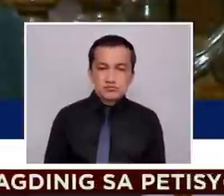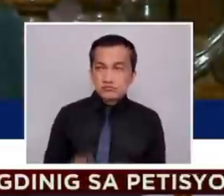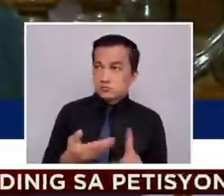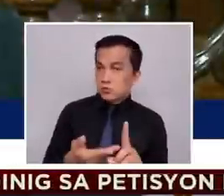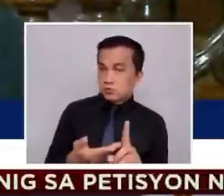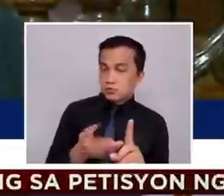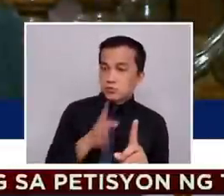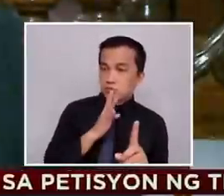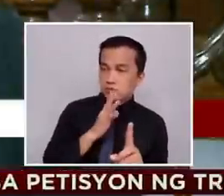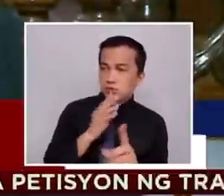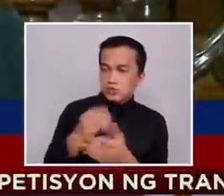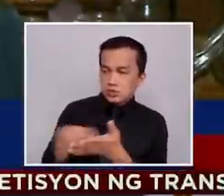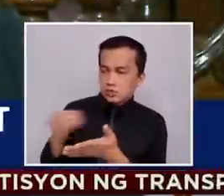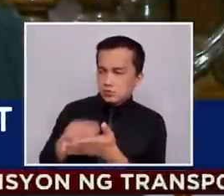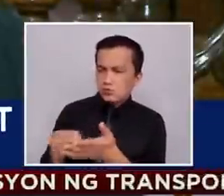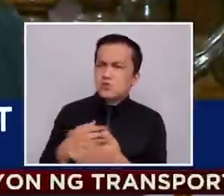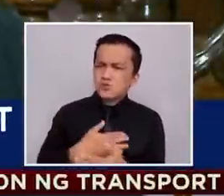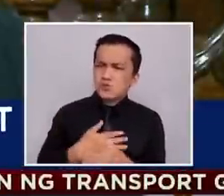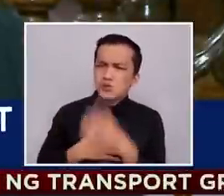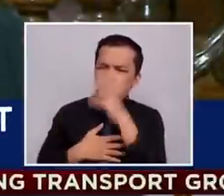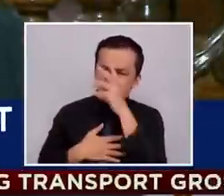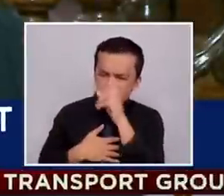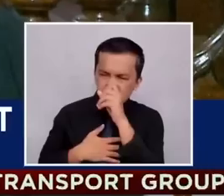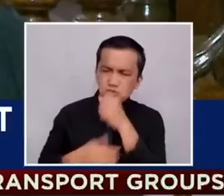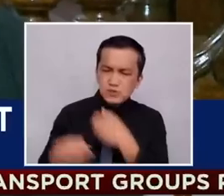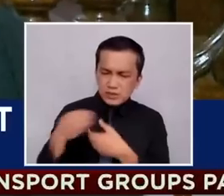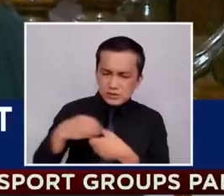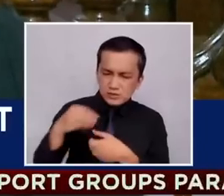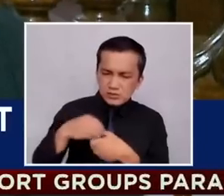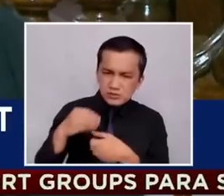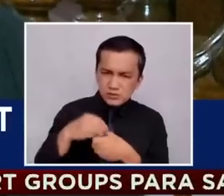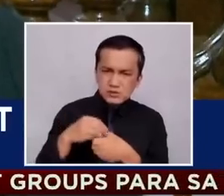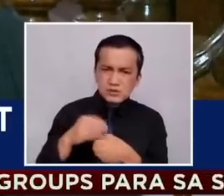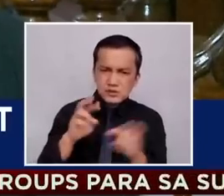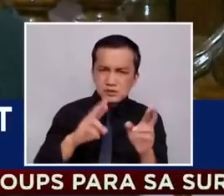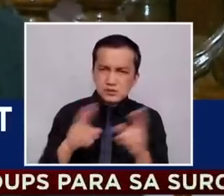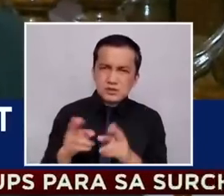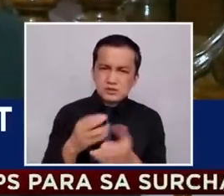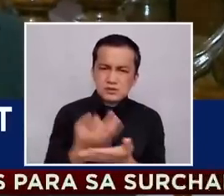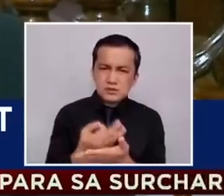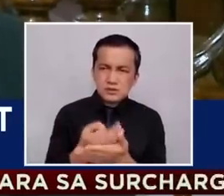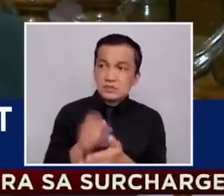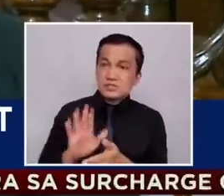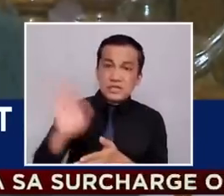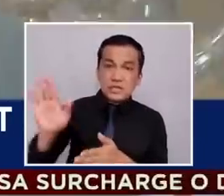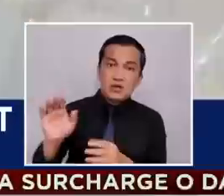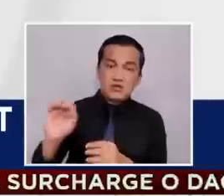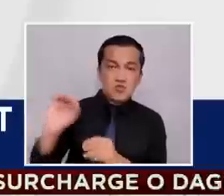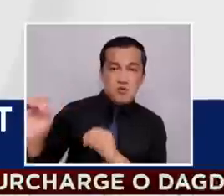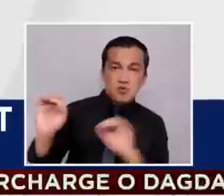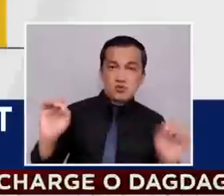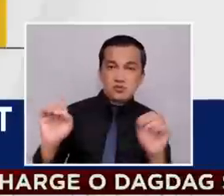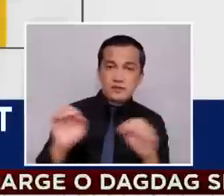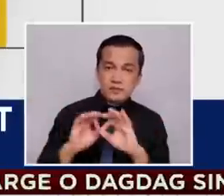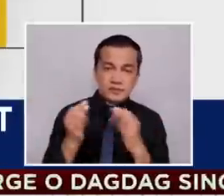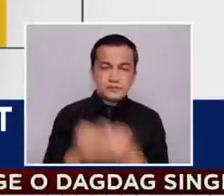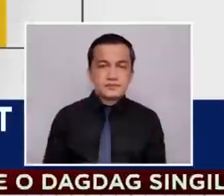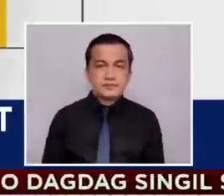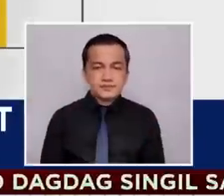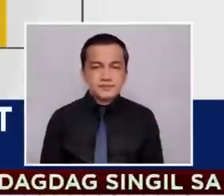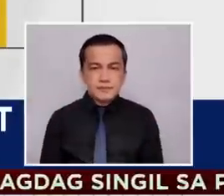sa pagtanda namin. Ipaghanda sa pagtanda namin. Kasi sila may sarili ng pamilya eh. Ayon sa